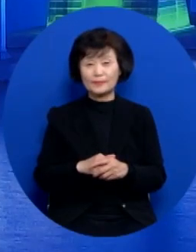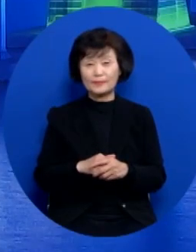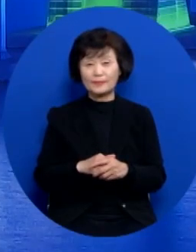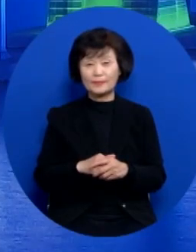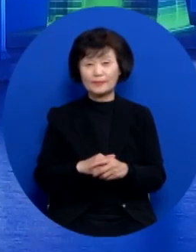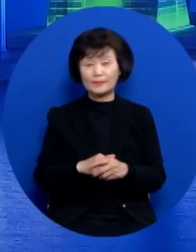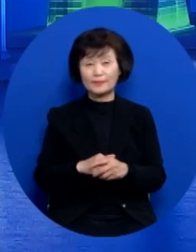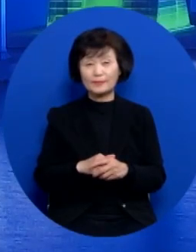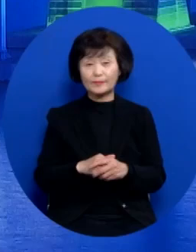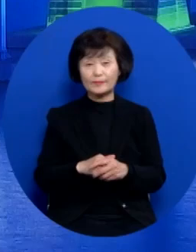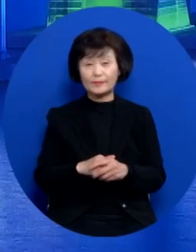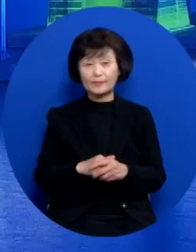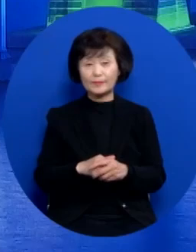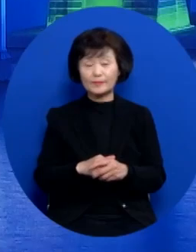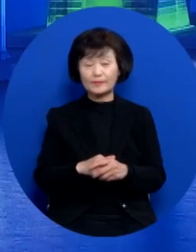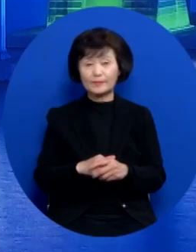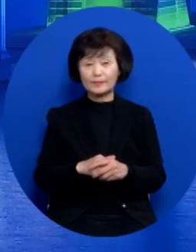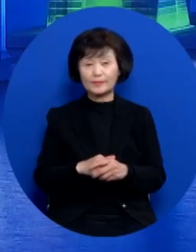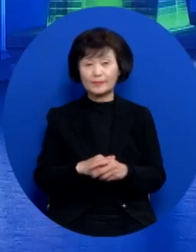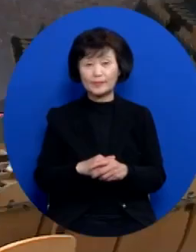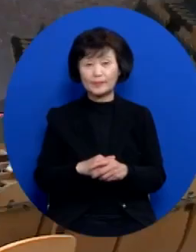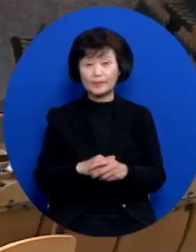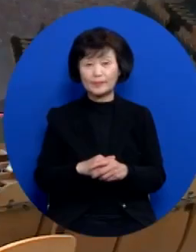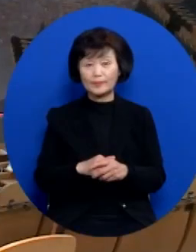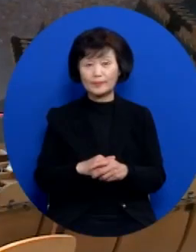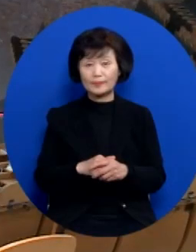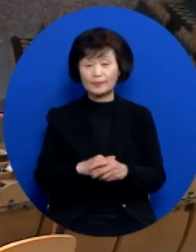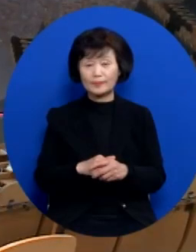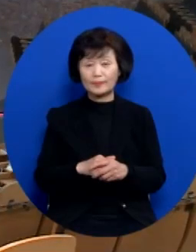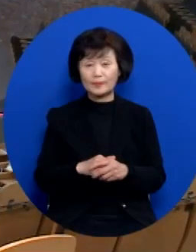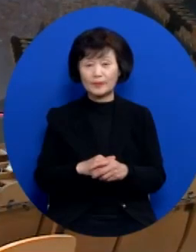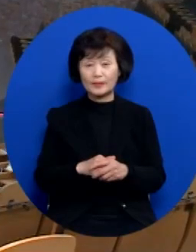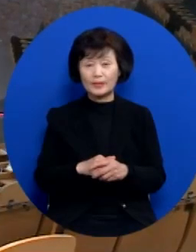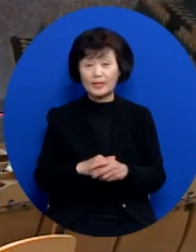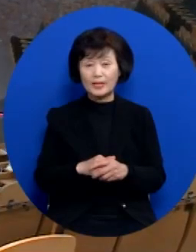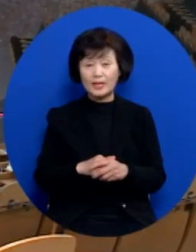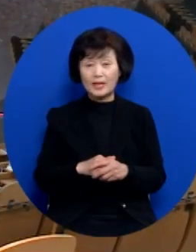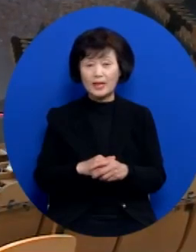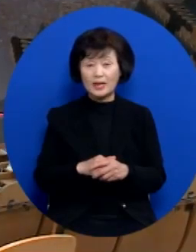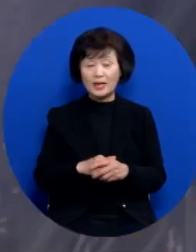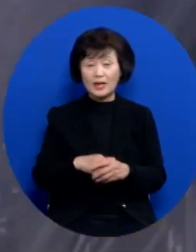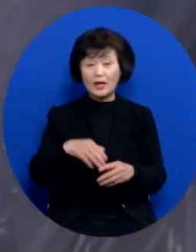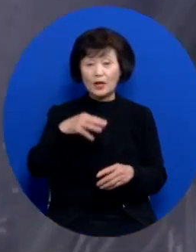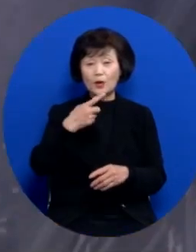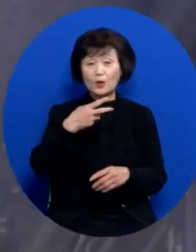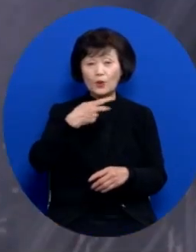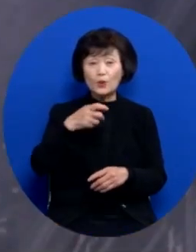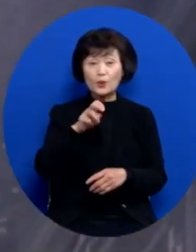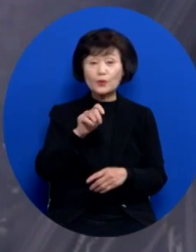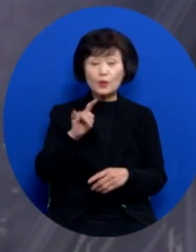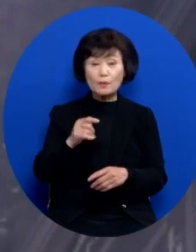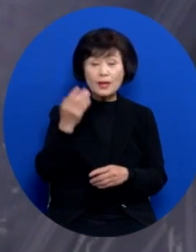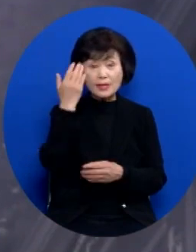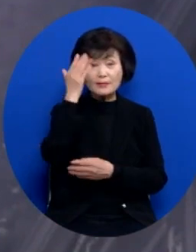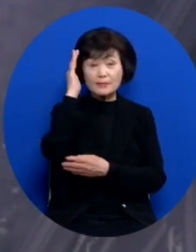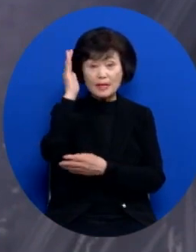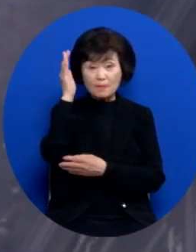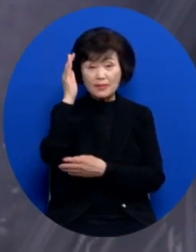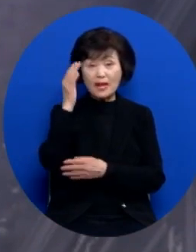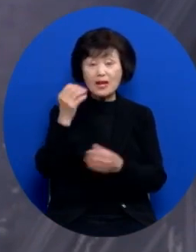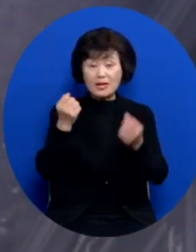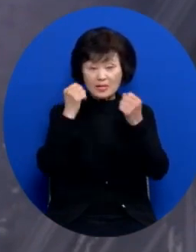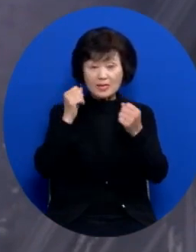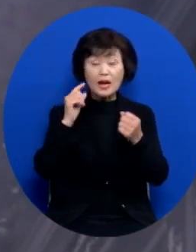다음은 불경 단신 뉴스입니다. 로드맵 미니스트리가 2023 건강한 목회 로드맵 세미나를